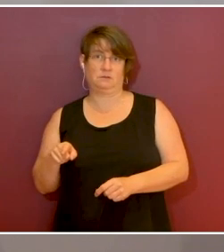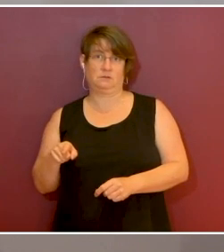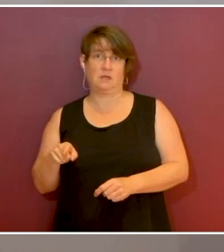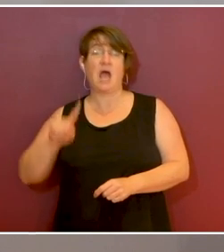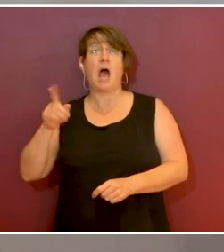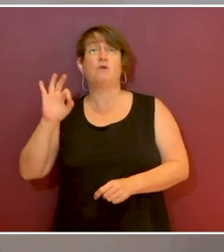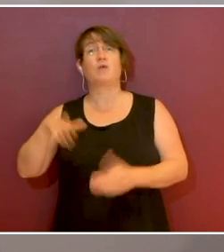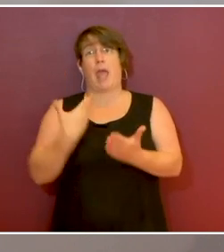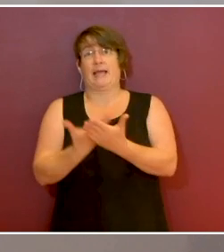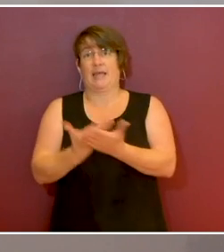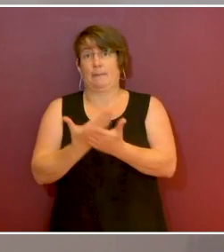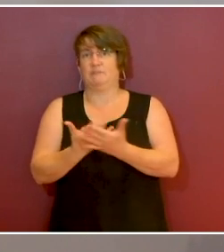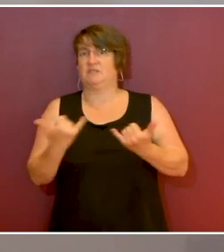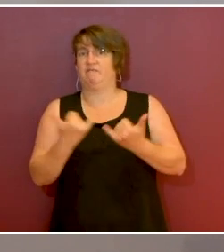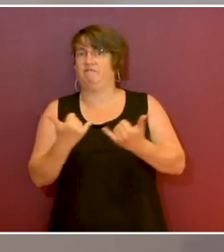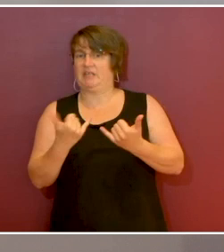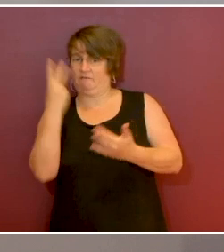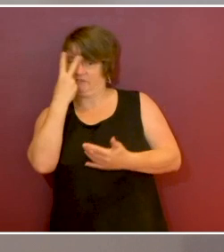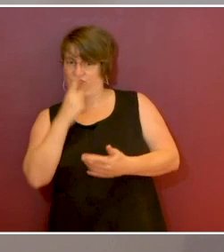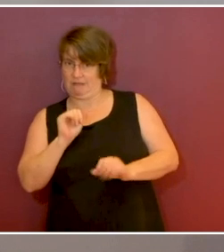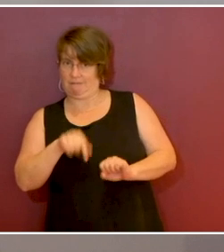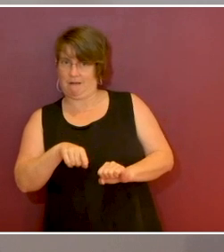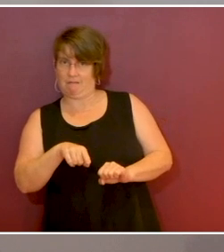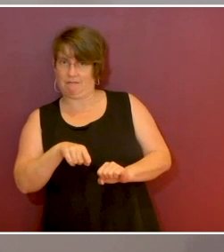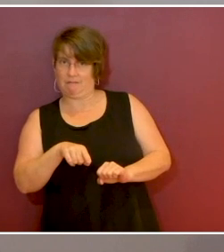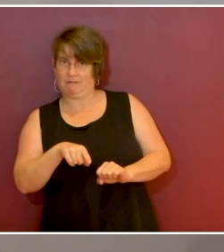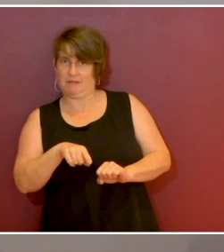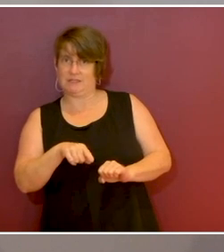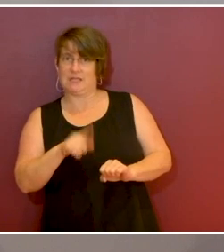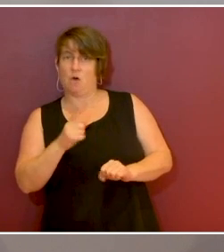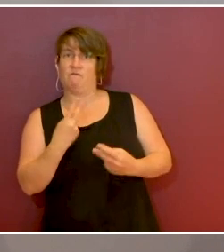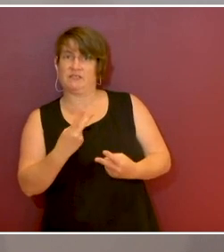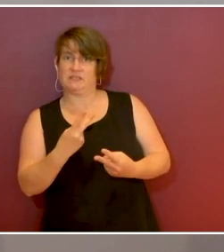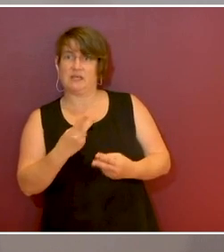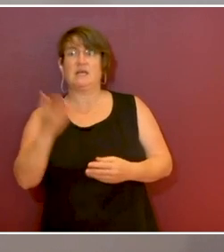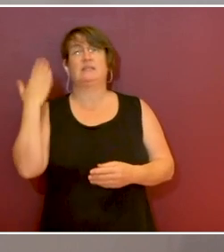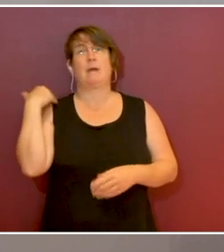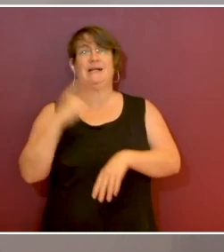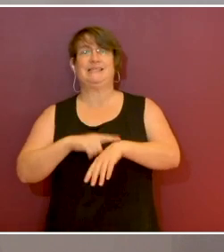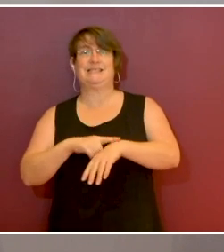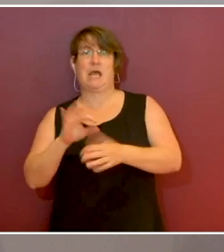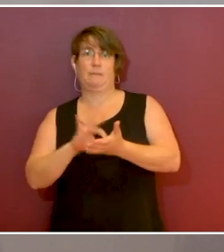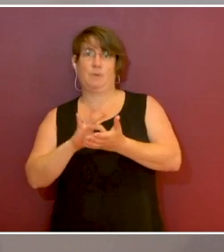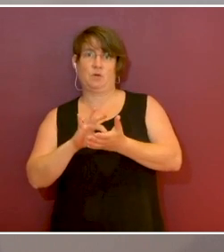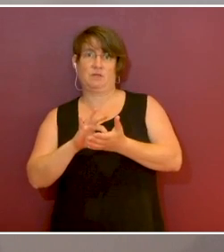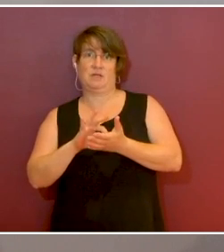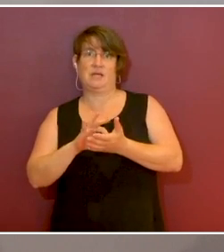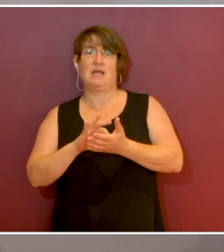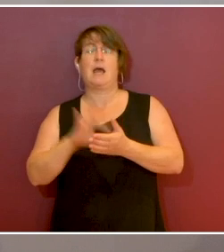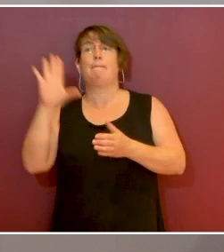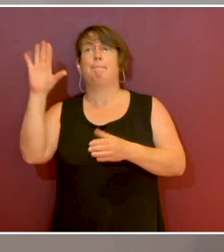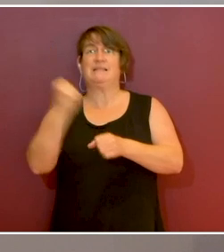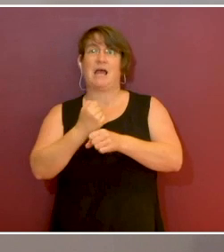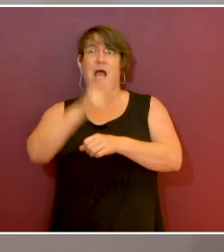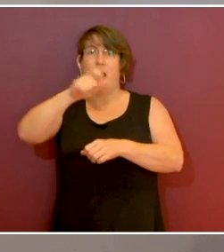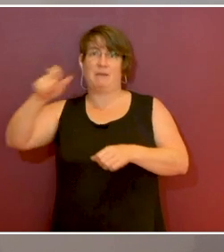der Ergebnisse, dass zu dem Zeitpunkt, wo diese Studie lief, bereits über 80% der Mitarbeiter uns gesagt haben,